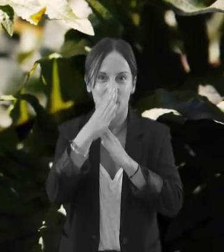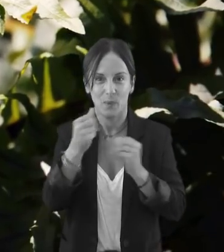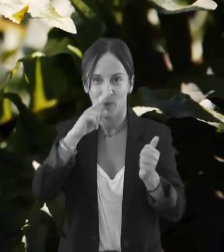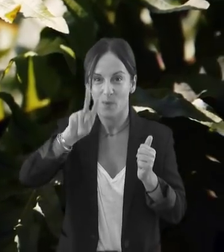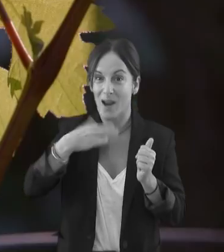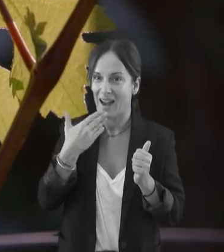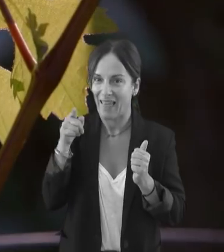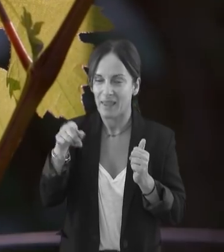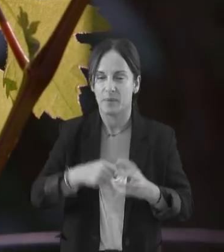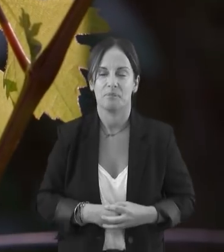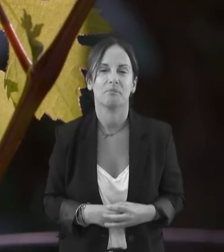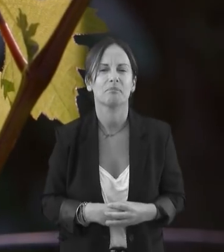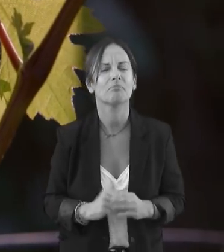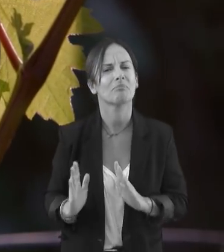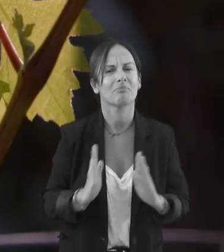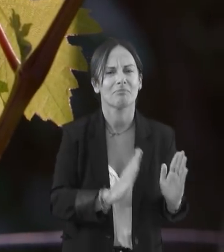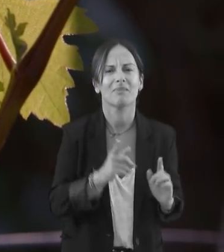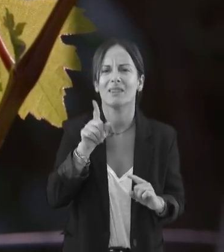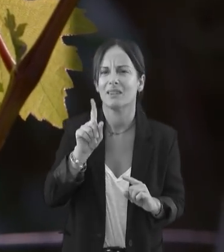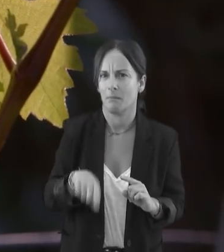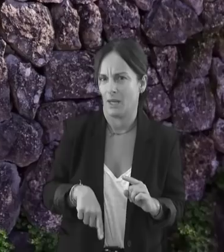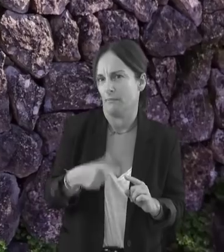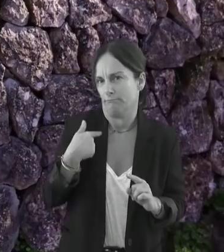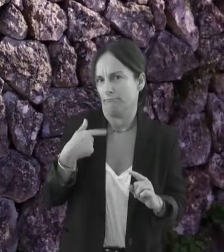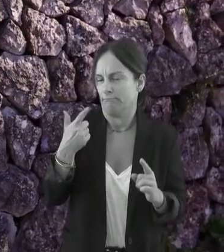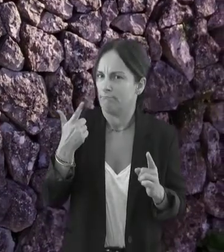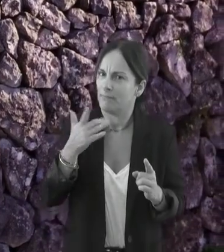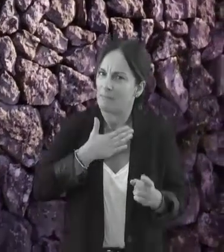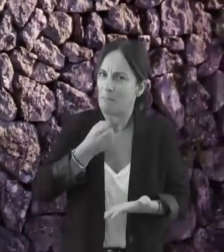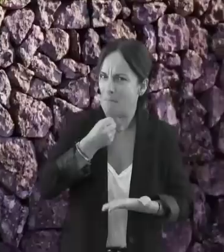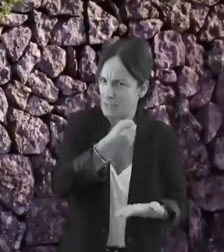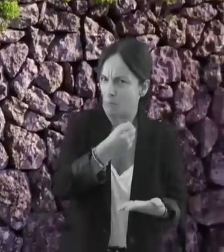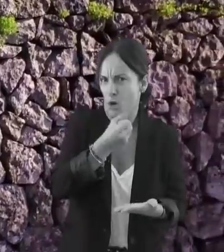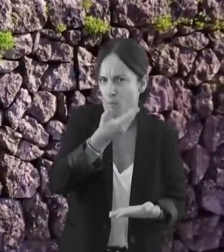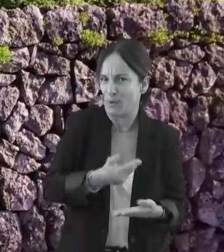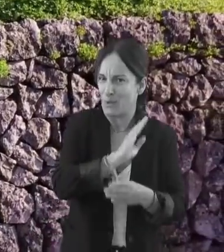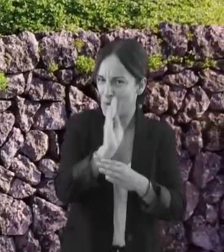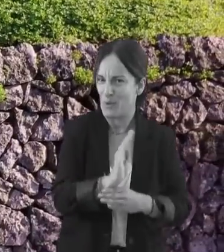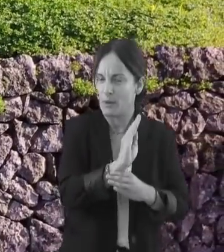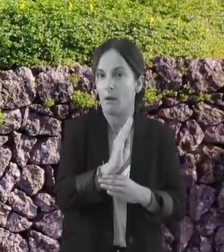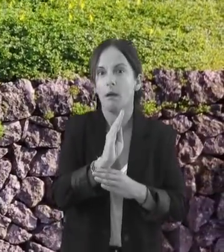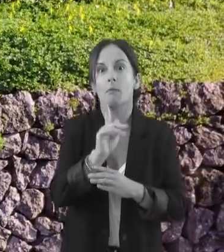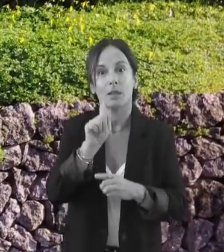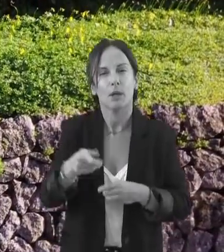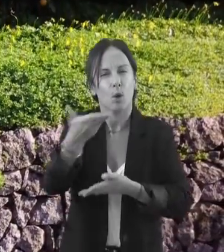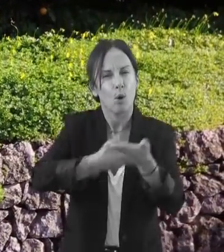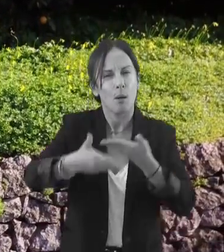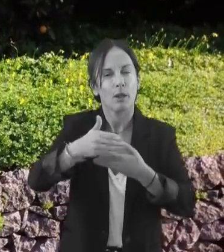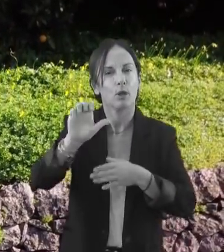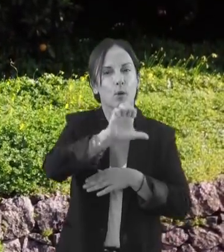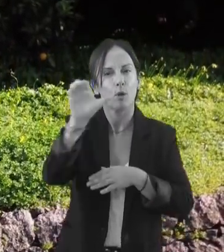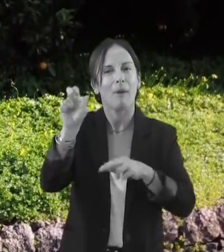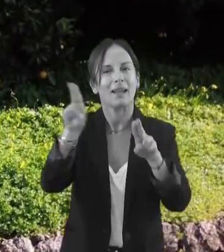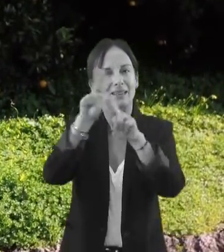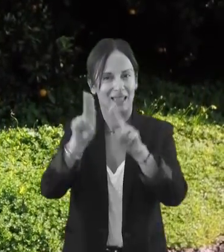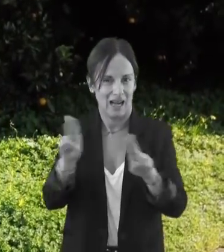a l'estudi i conservació de la biodiversitat. No només per lo que se sembrava, sinó perquè a l'espai on se va marjar,